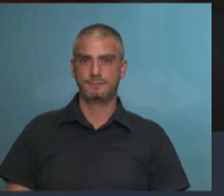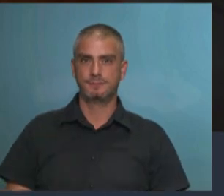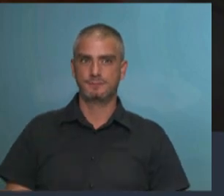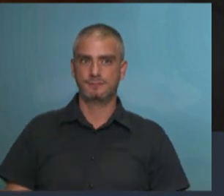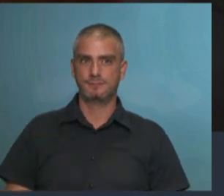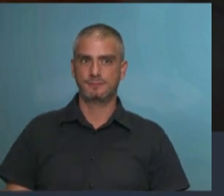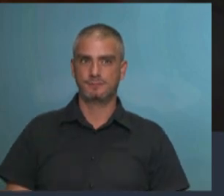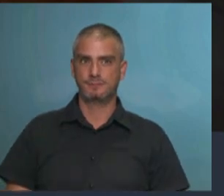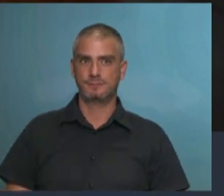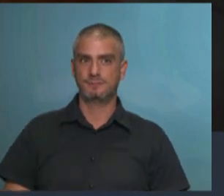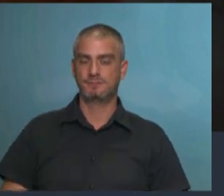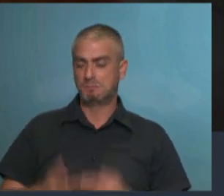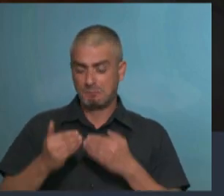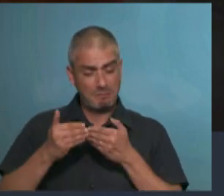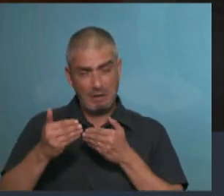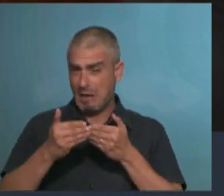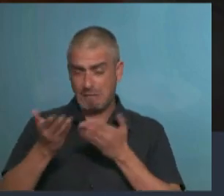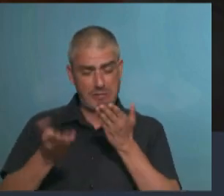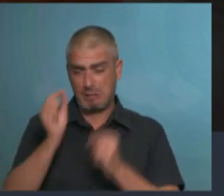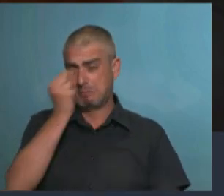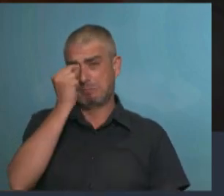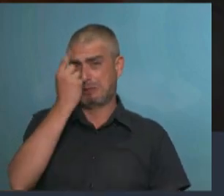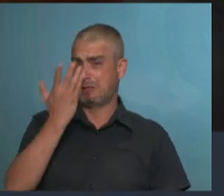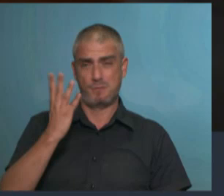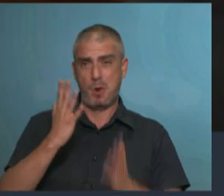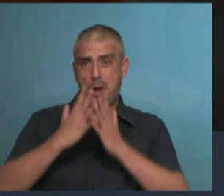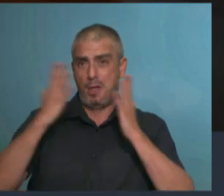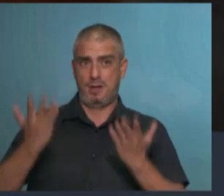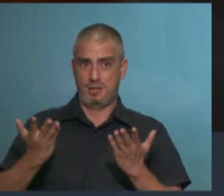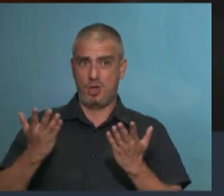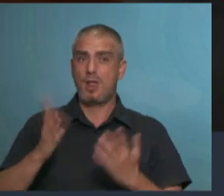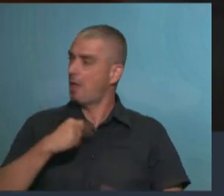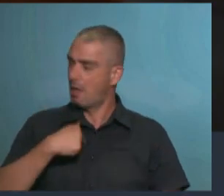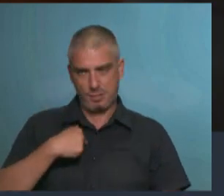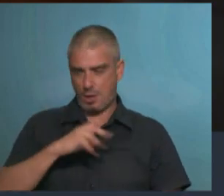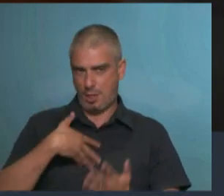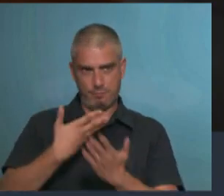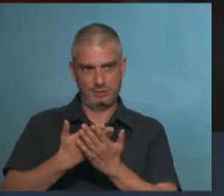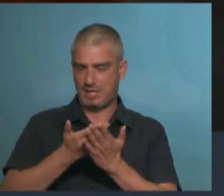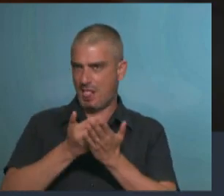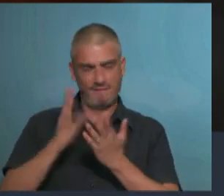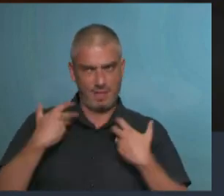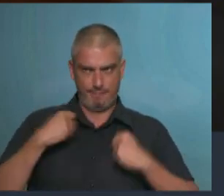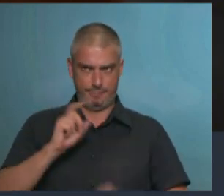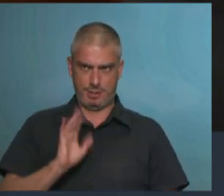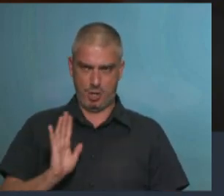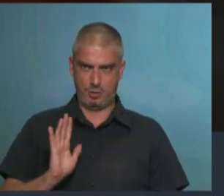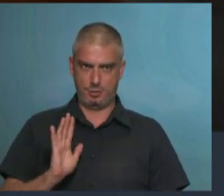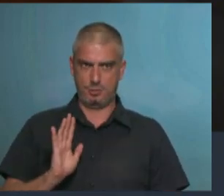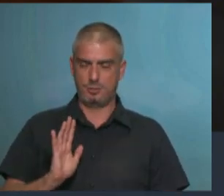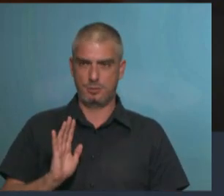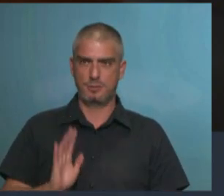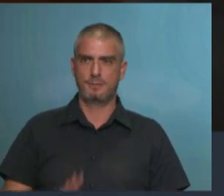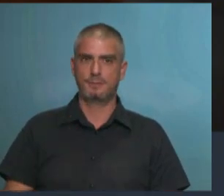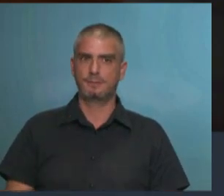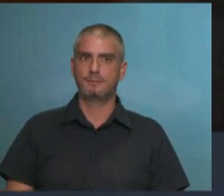לשלום. והמרחקים הם לא גדולים. והמרחקים בינינו לא גדולים. וגם אני לא מציע לוותר על ענייני הביטחון. וגם הנשיא לא מציע לוותר על ענייני